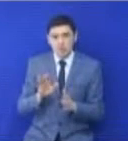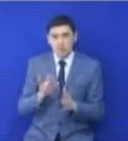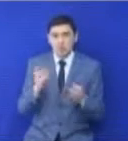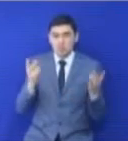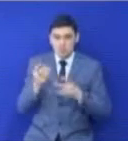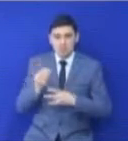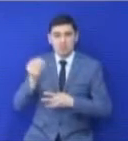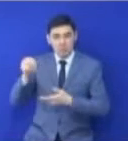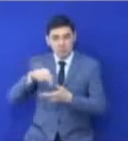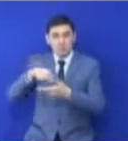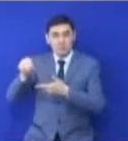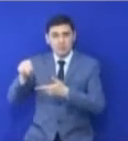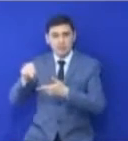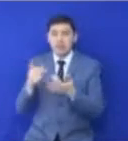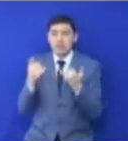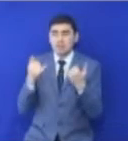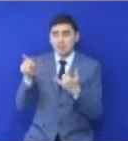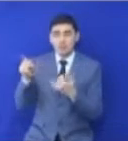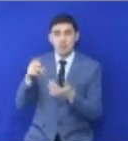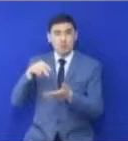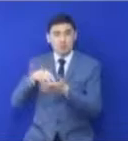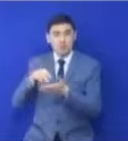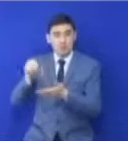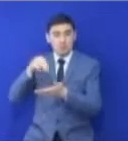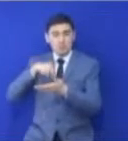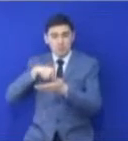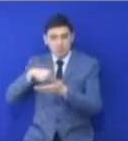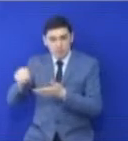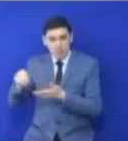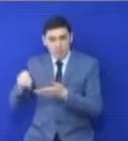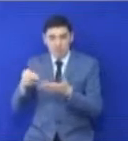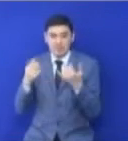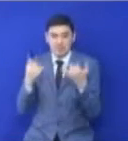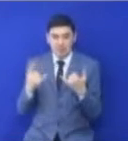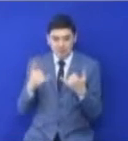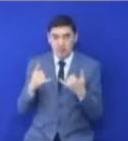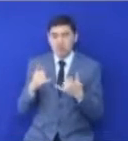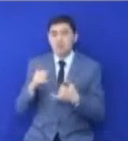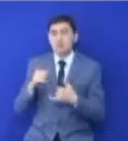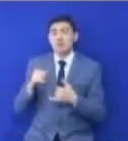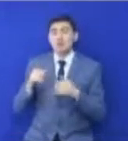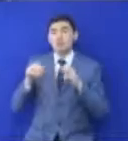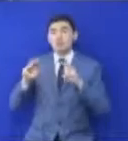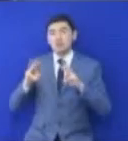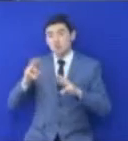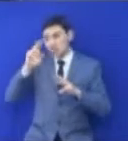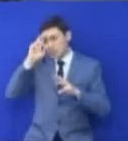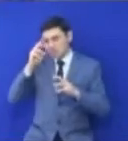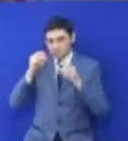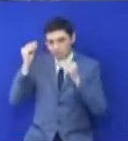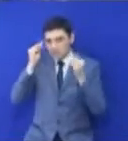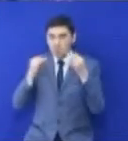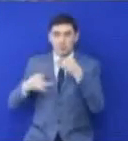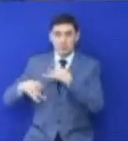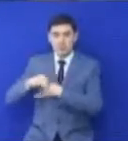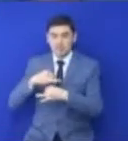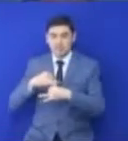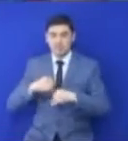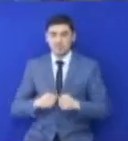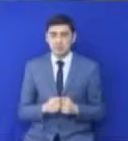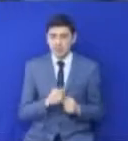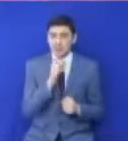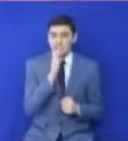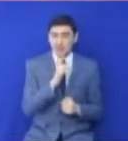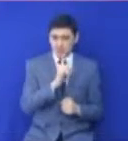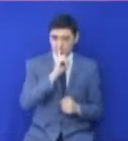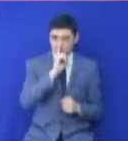кездесу барысында қажетті дәріні алдыру үшін барлық шаралардың қолға алынғандығын жеткізді. Ділназ бір жасқа толғанда тізе